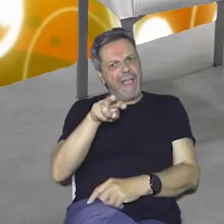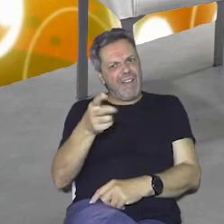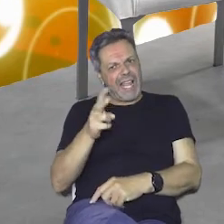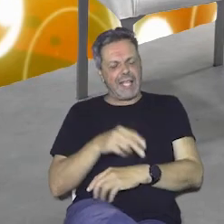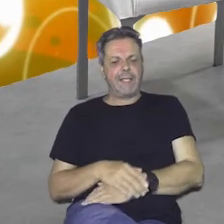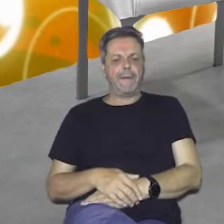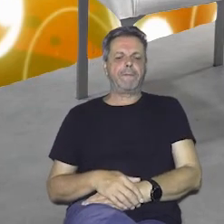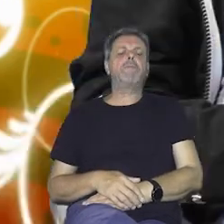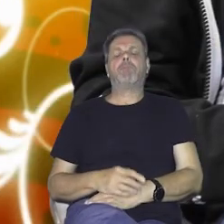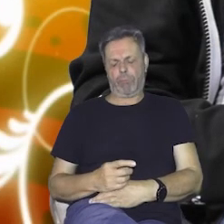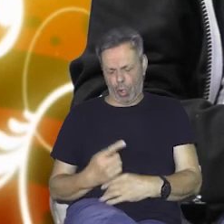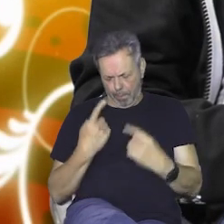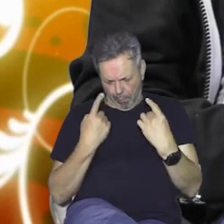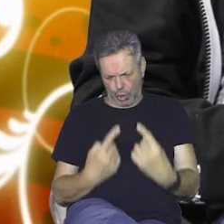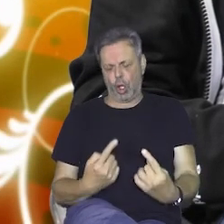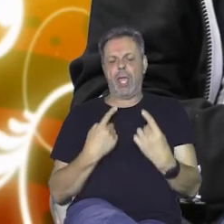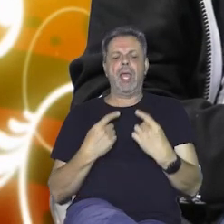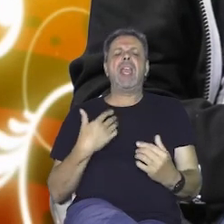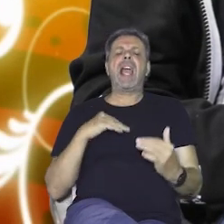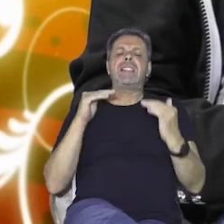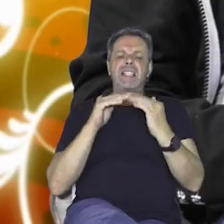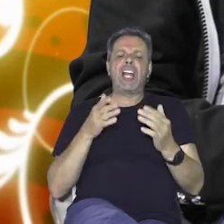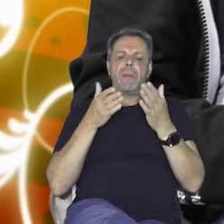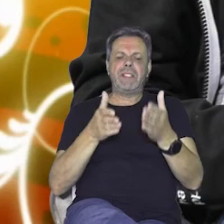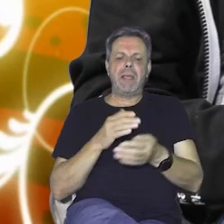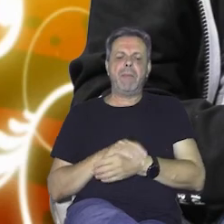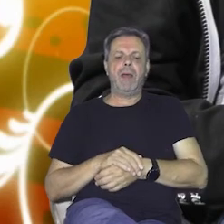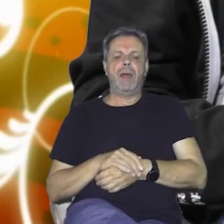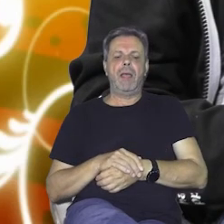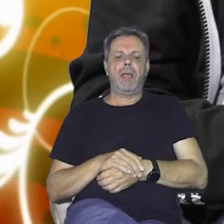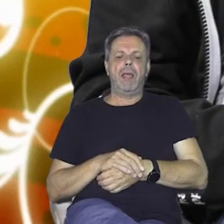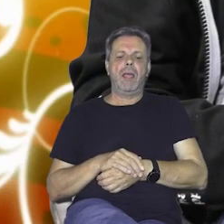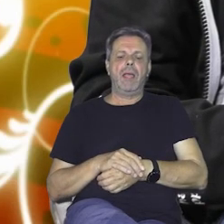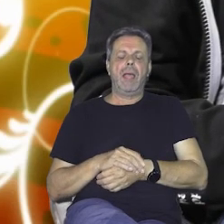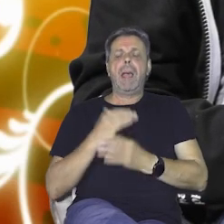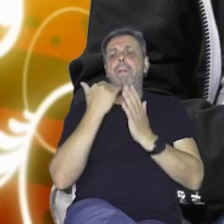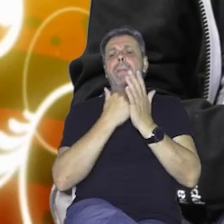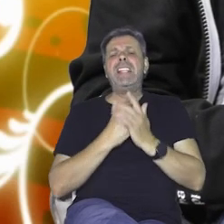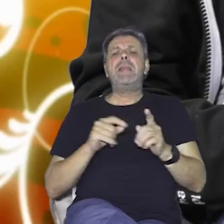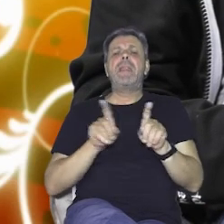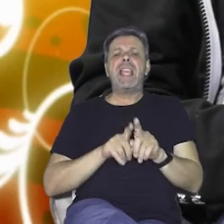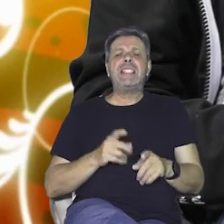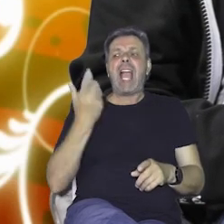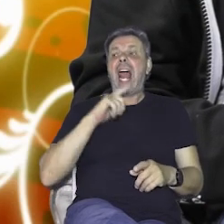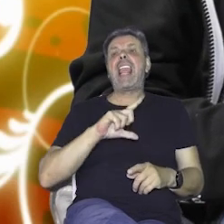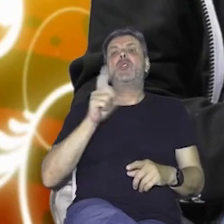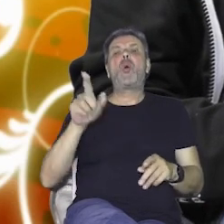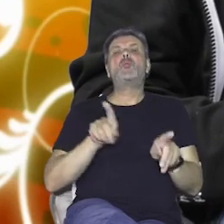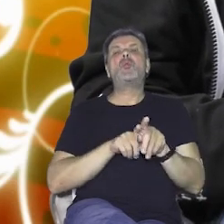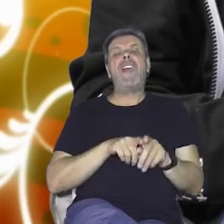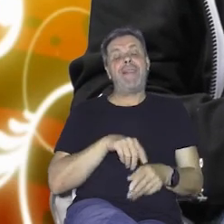temu. Postoje varijacije na temu, slažem se s tim. Princip jeste, ali su sve ostalo nijanse.